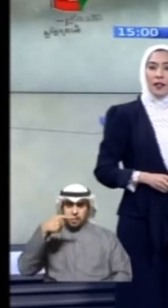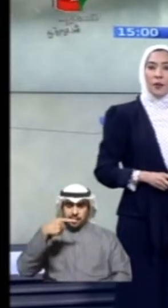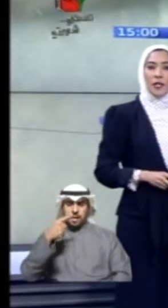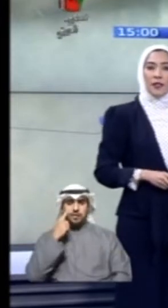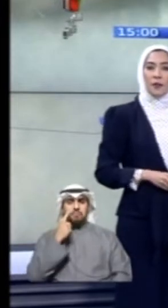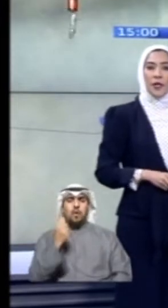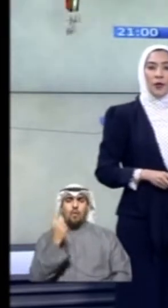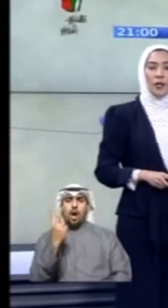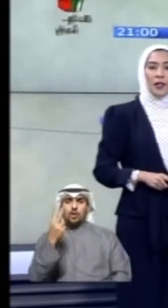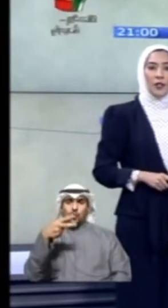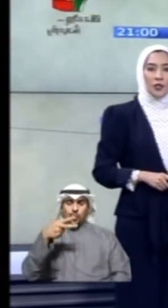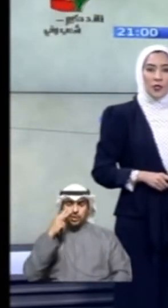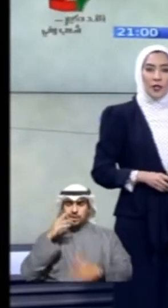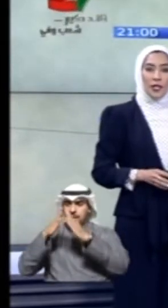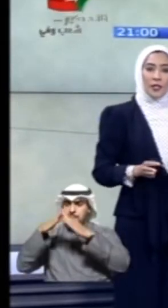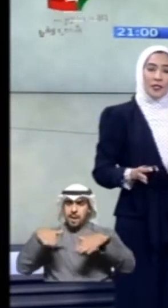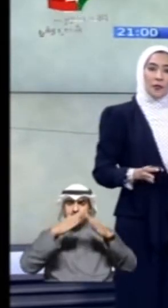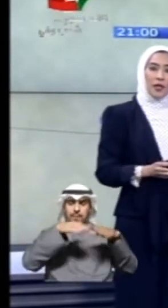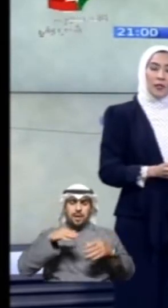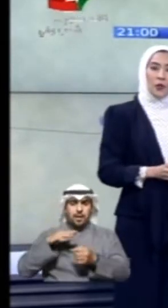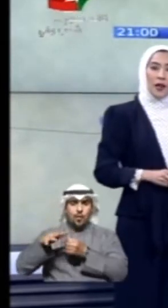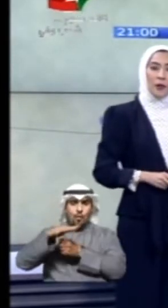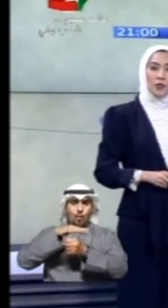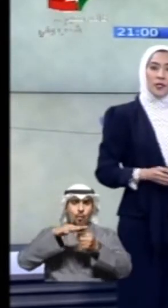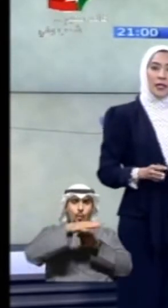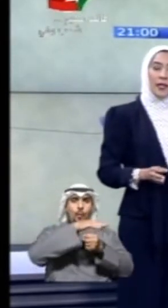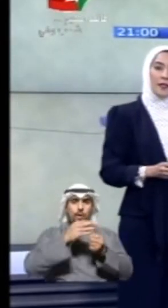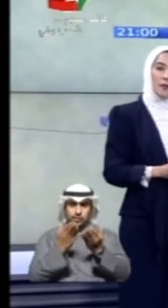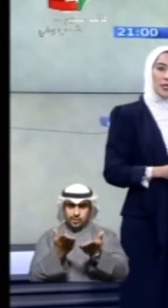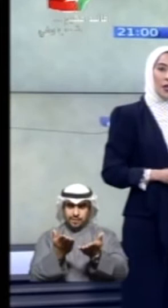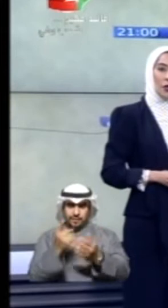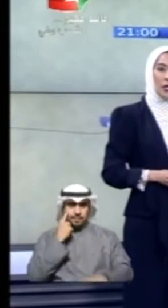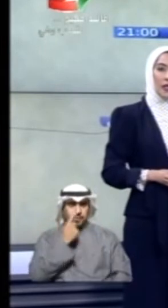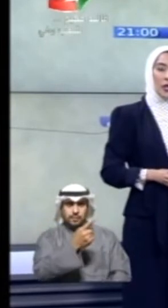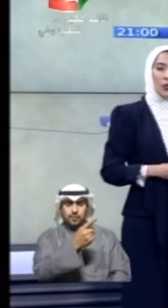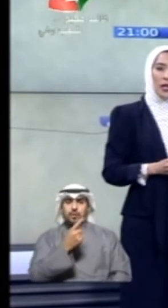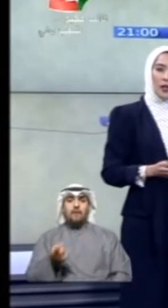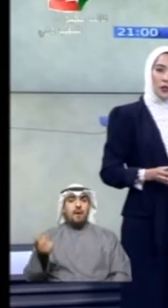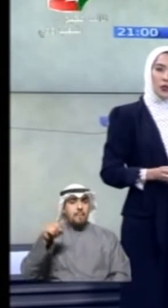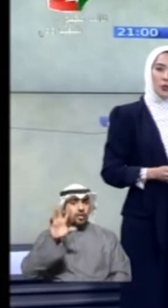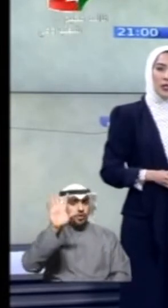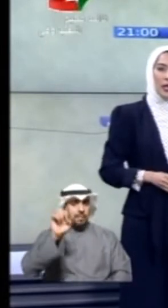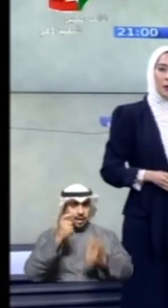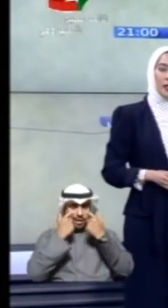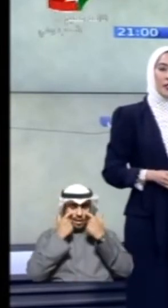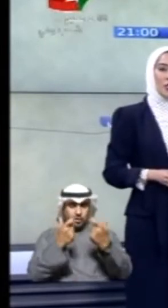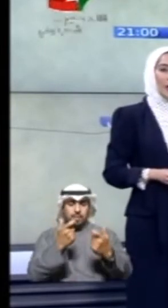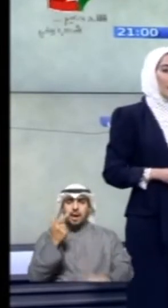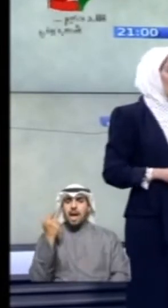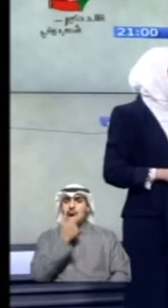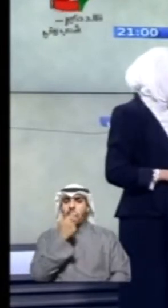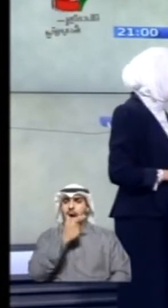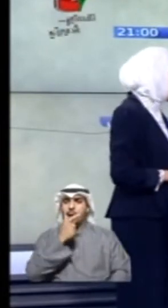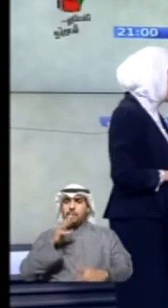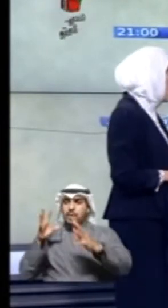على أغلب المناطق البرية وكذلك الجزر. تستمر الأجواء غائمة جزئيا حتى مساء يوم الغد، والرياح راح تكون متقلبة الاتجاه